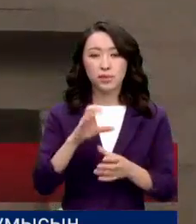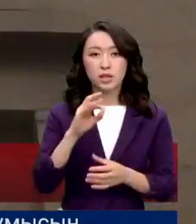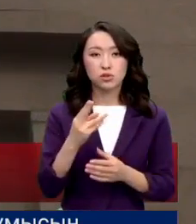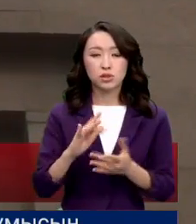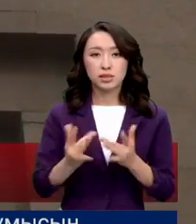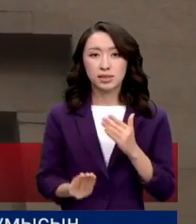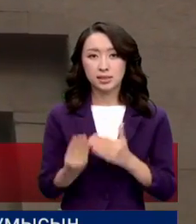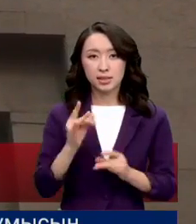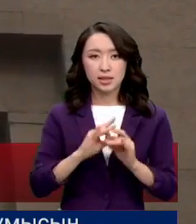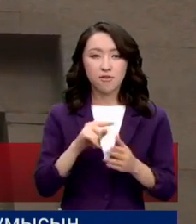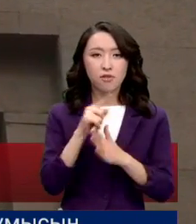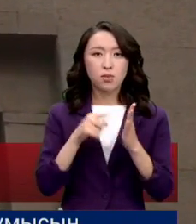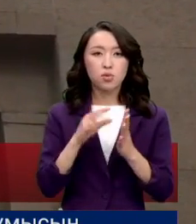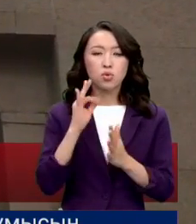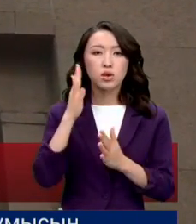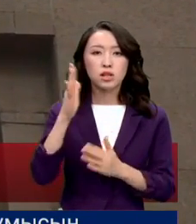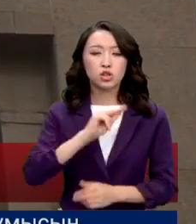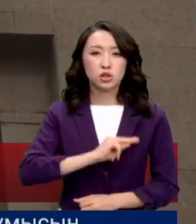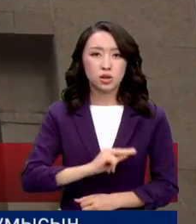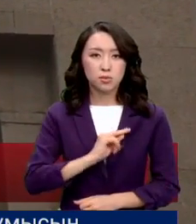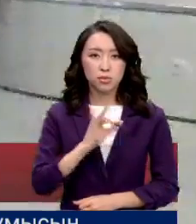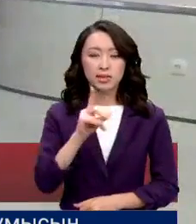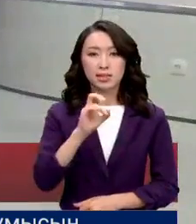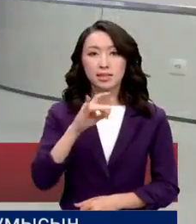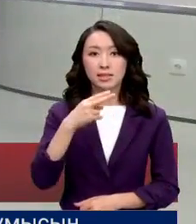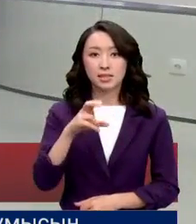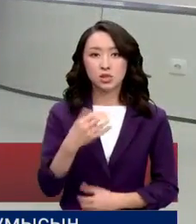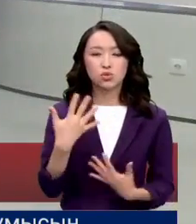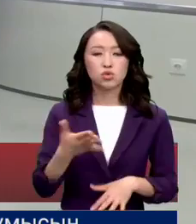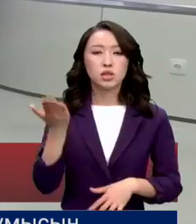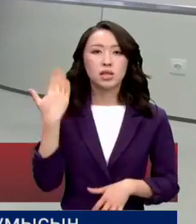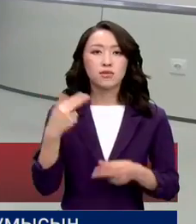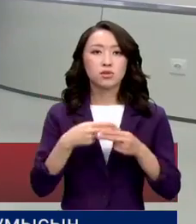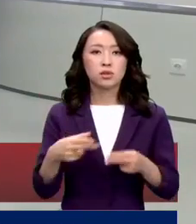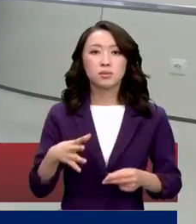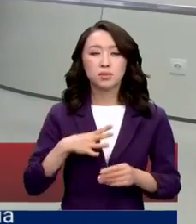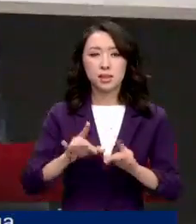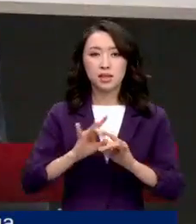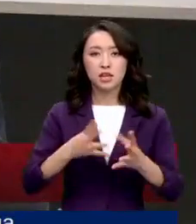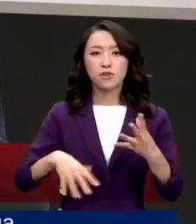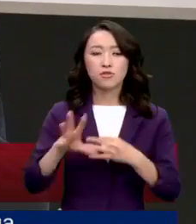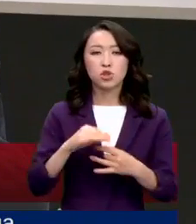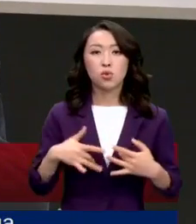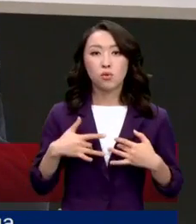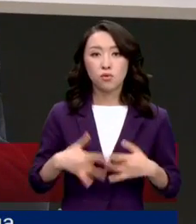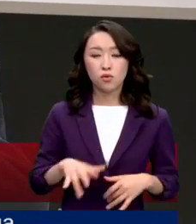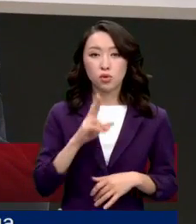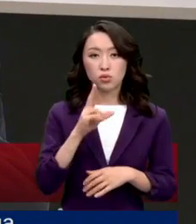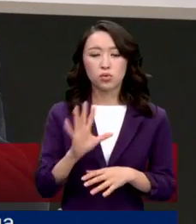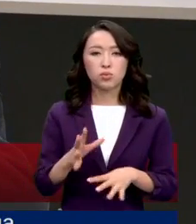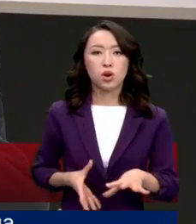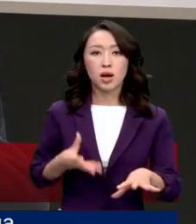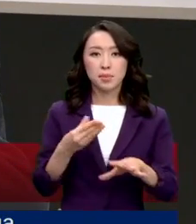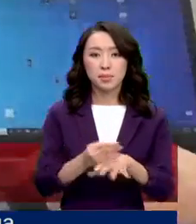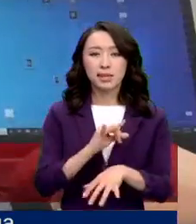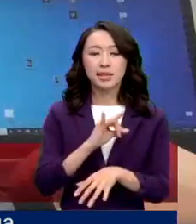что вопрос о дальнейшем функционировании «Зирде» назревал давно. Заверил, что все уволенные сотрудники получат компенсации, а